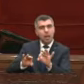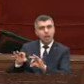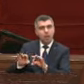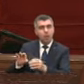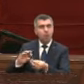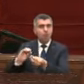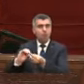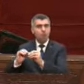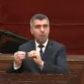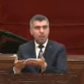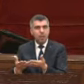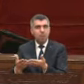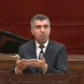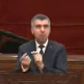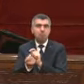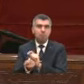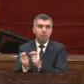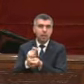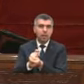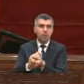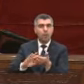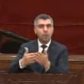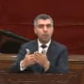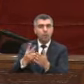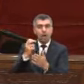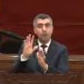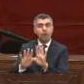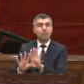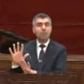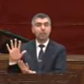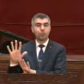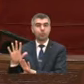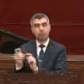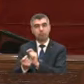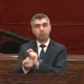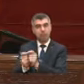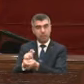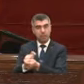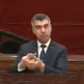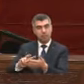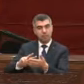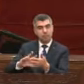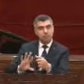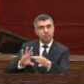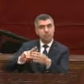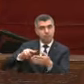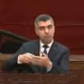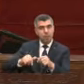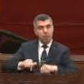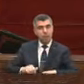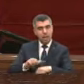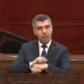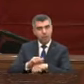والدوريات اللي خصها تتعدل، خاصه دوريه 2015 اللي كانت موقعة بين أربع وزارات، الداخلية